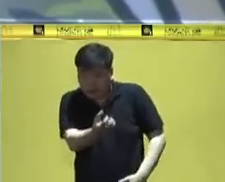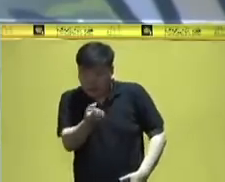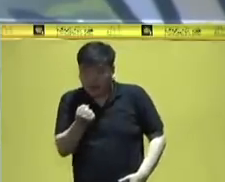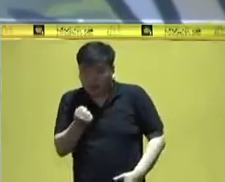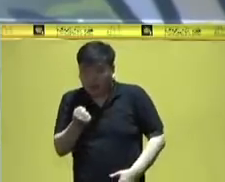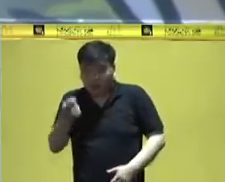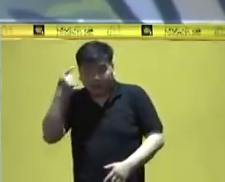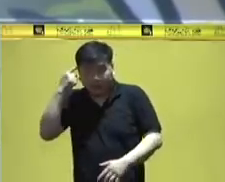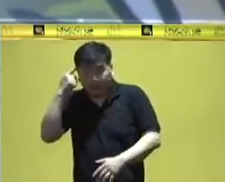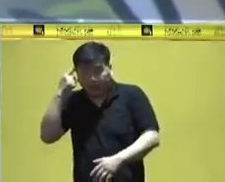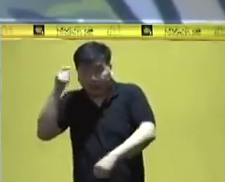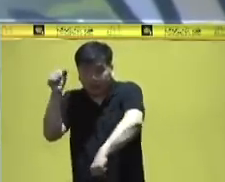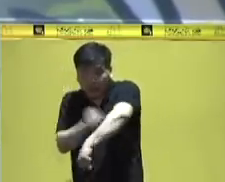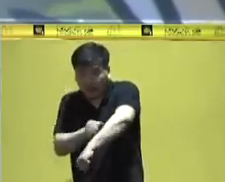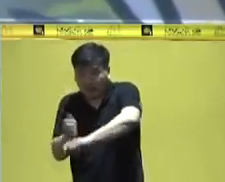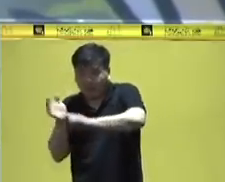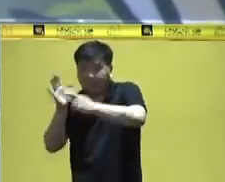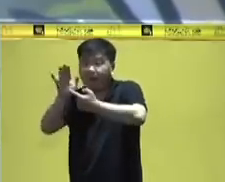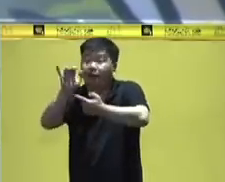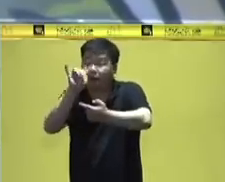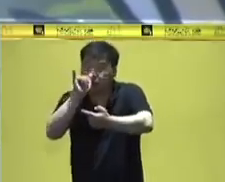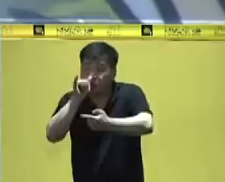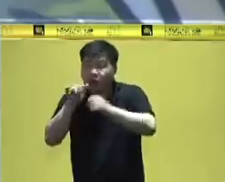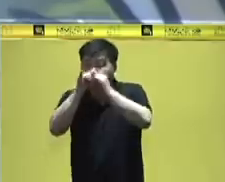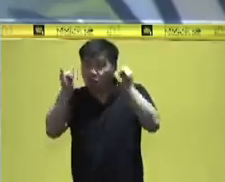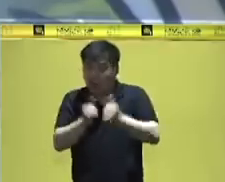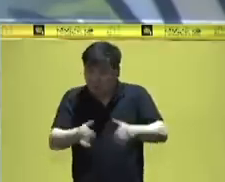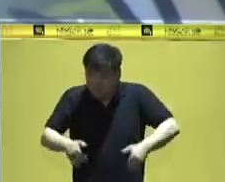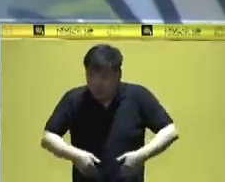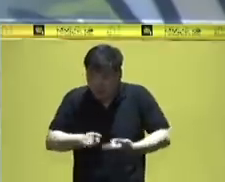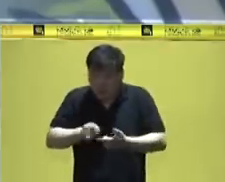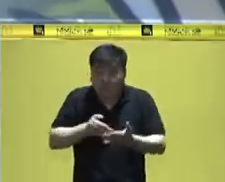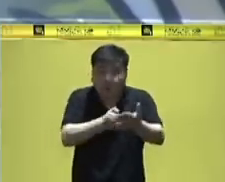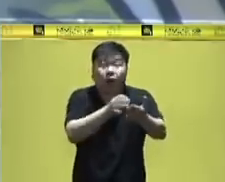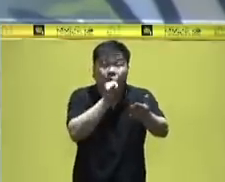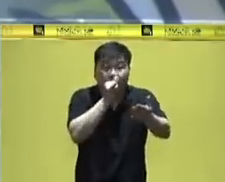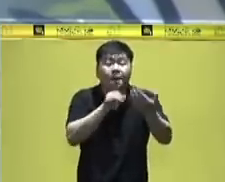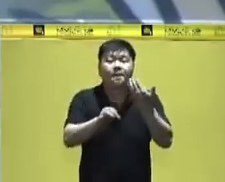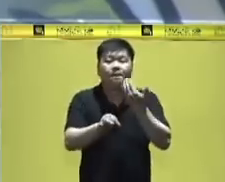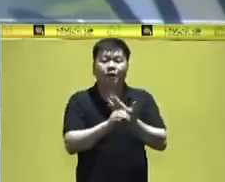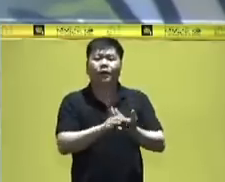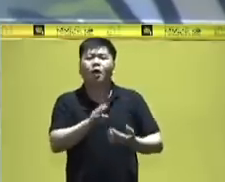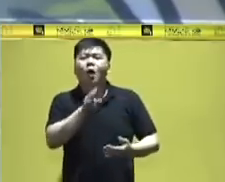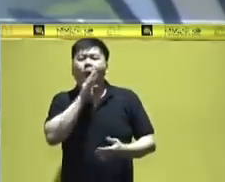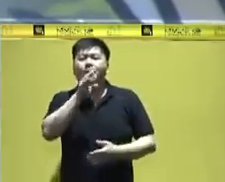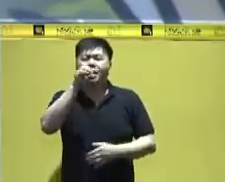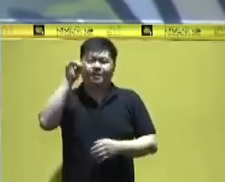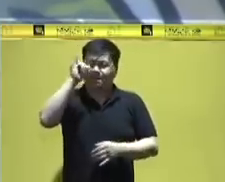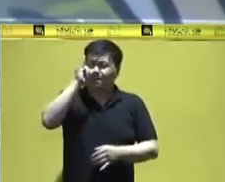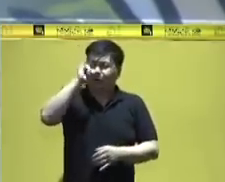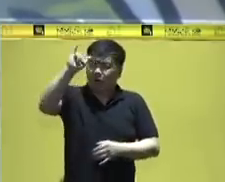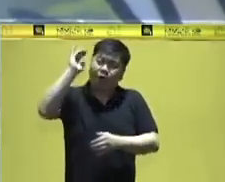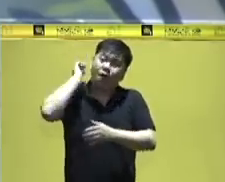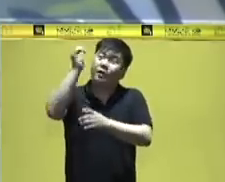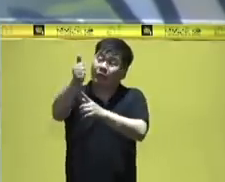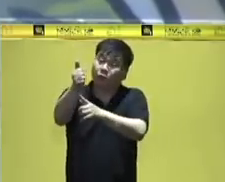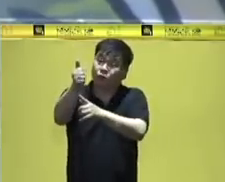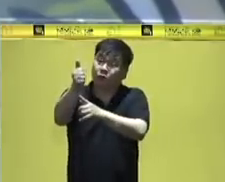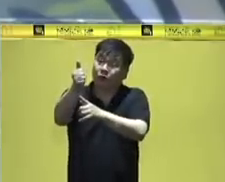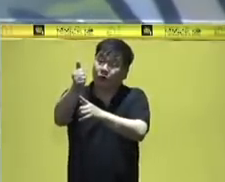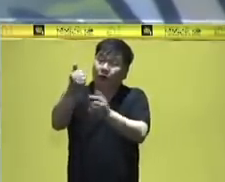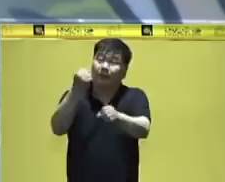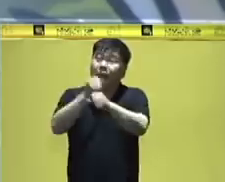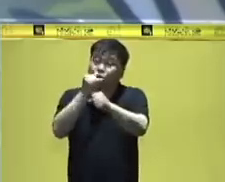주장하고 그리고 그걸 갖다가 사회에 제기함으로써 그것이 진정 착한 대통령, 훌륭한 대통령은 그 힘을 받아가지고